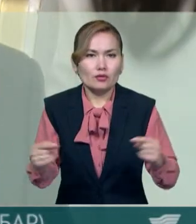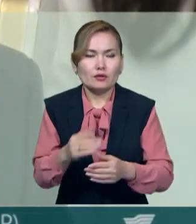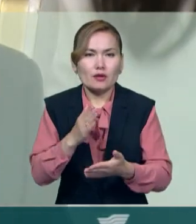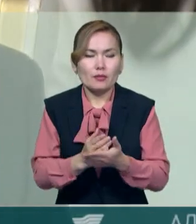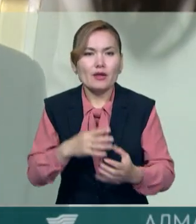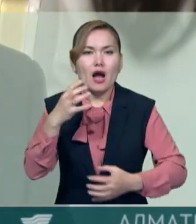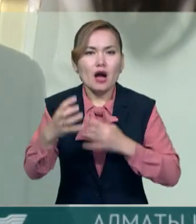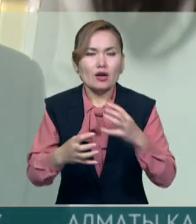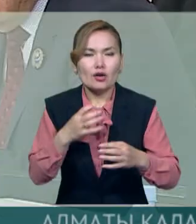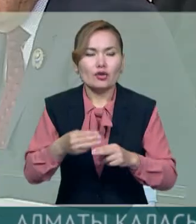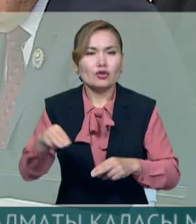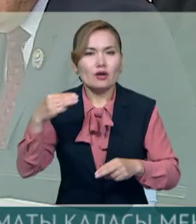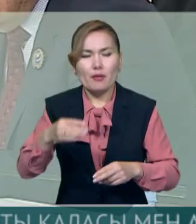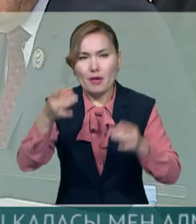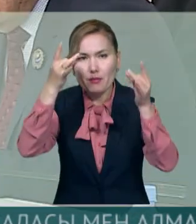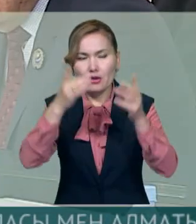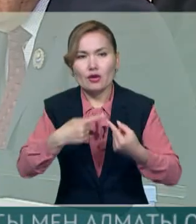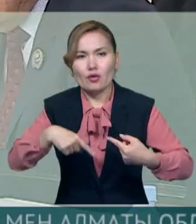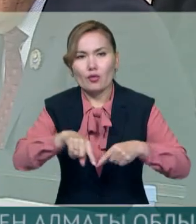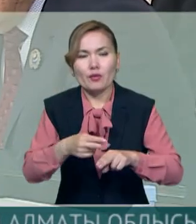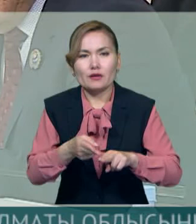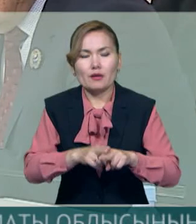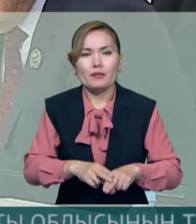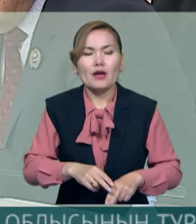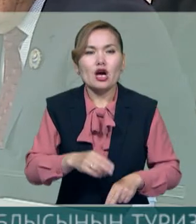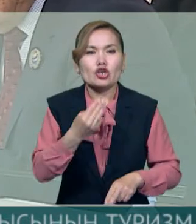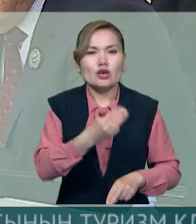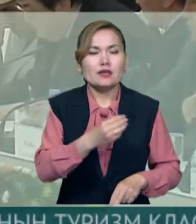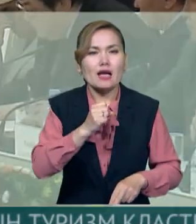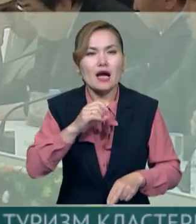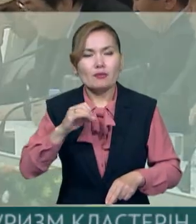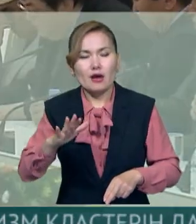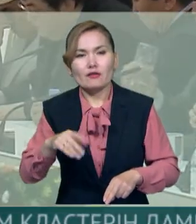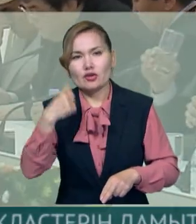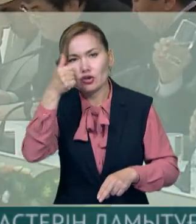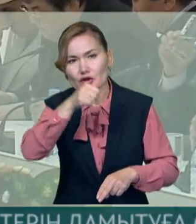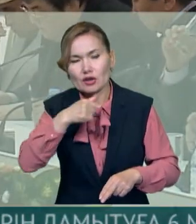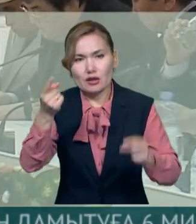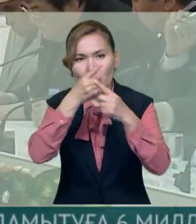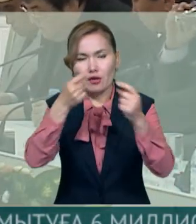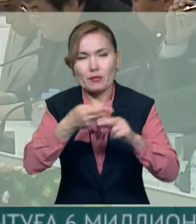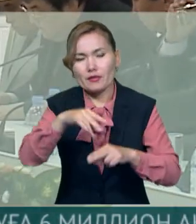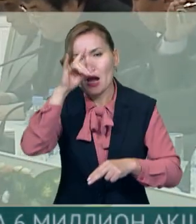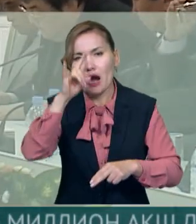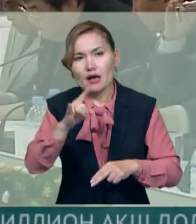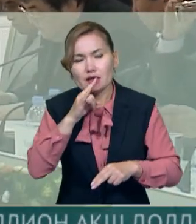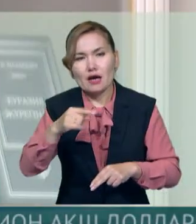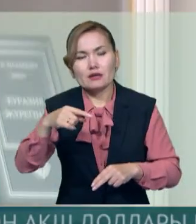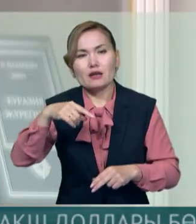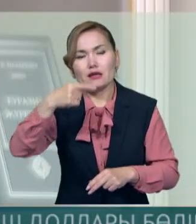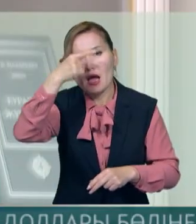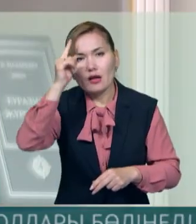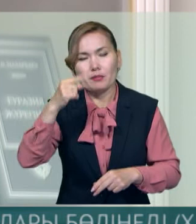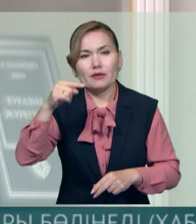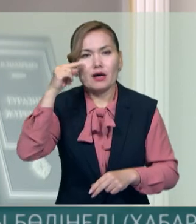Мәселен, Халықаралық Түркі мәдениет ұйымы биылғы жылды Айтматов жылы деп жариялады. Осыған орай ұйымға мүше Қазақстан, Әзербайжан,